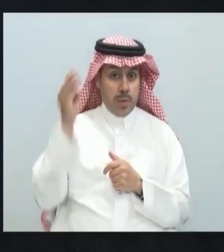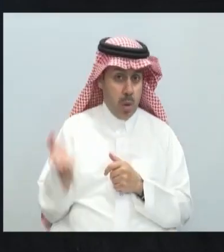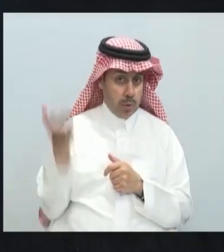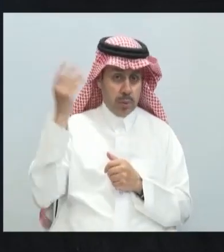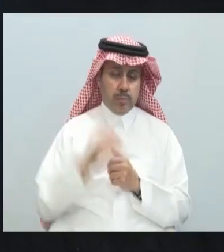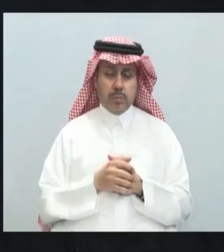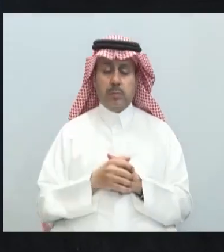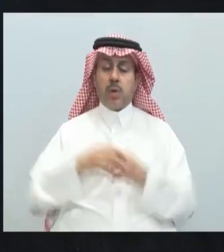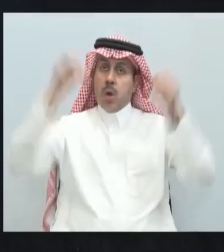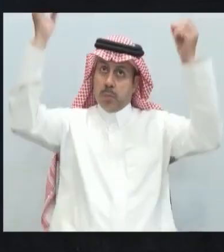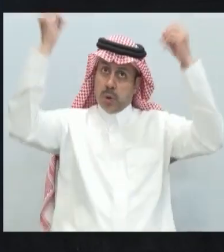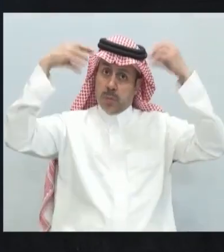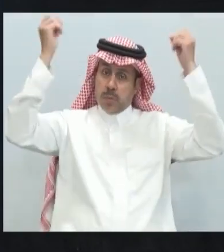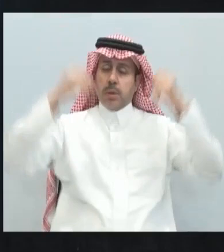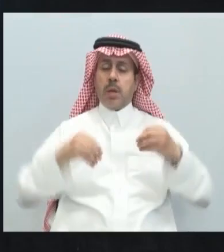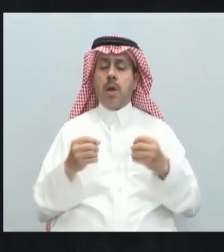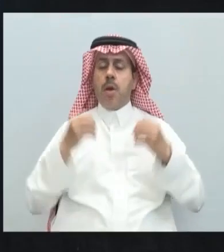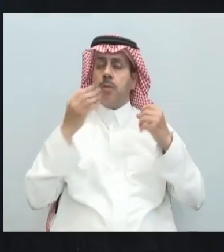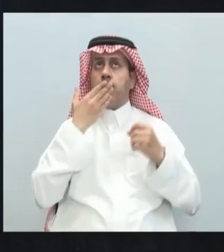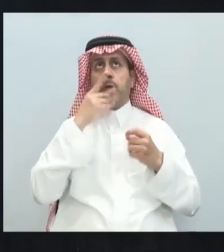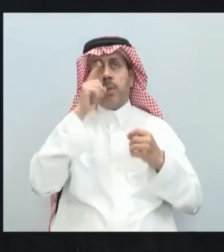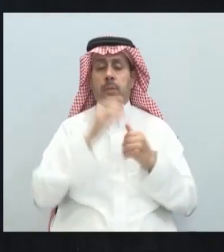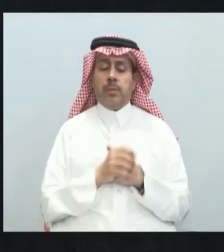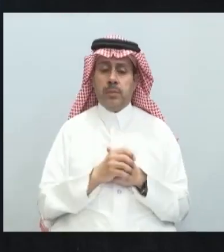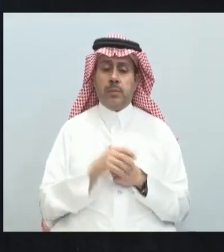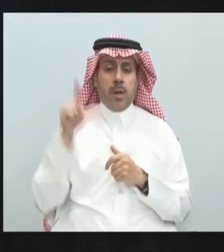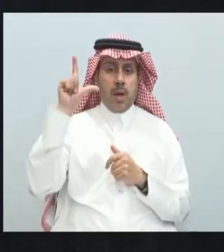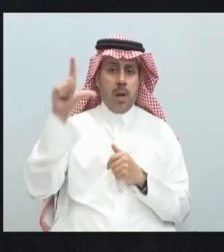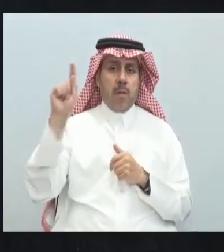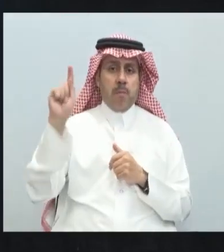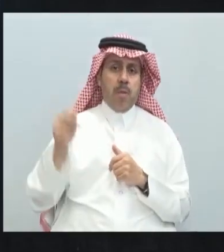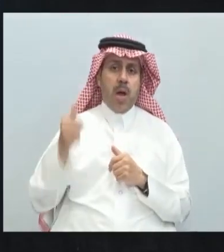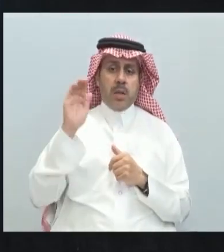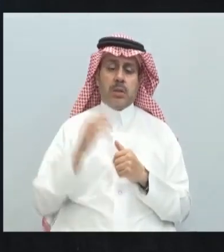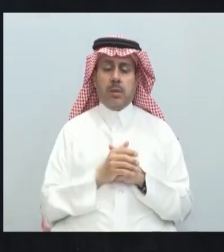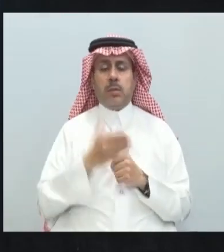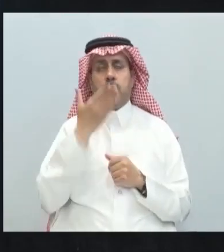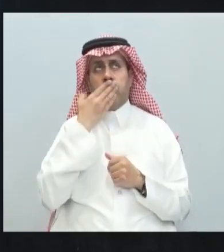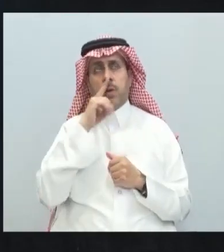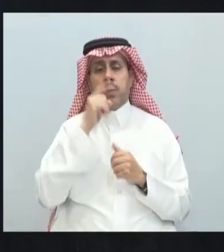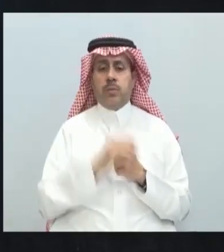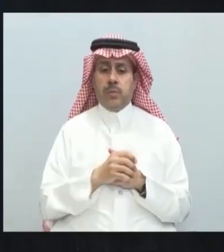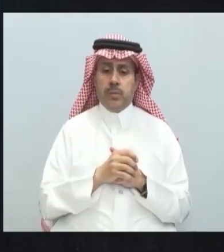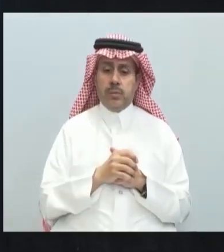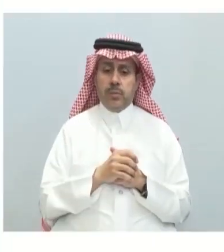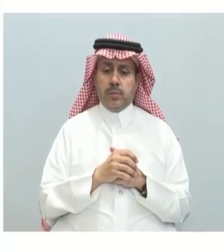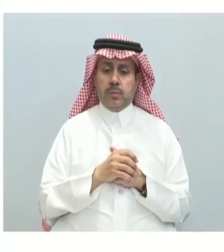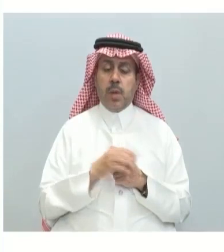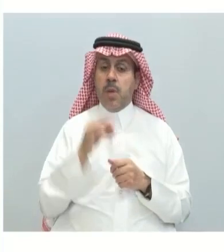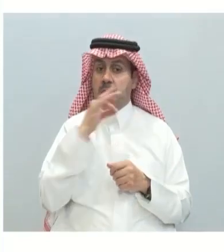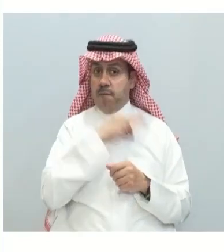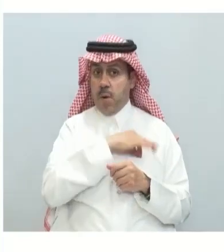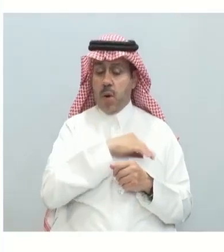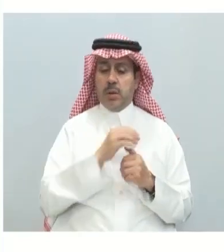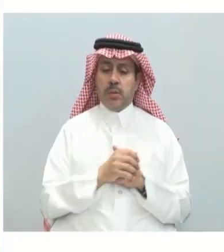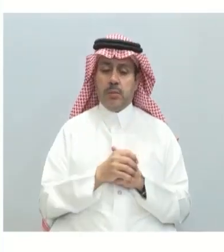امتن بهذين اللباس على بني ادم فله جل وعلا الحمد والمنه من الفوائد ايضا